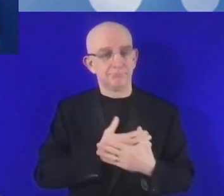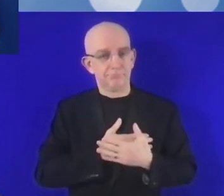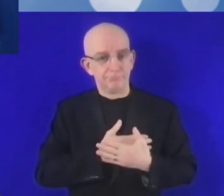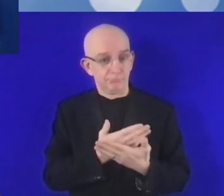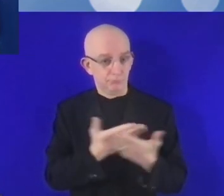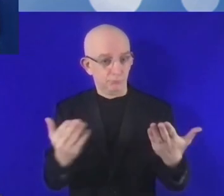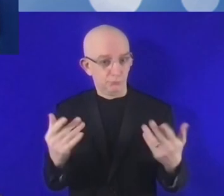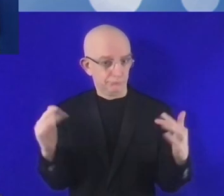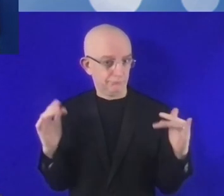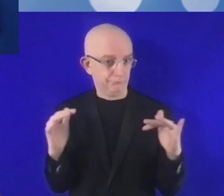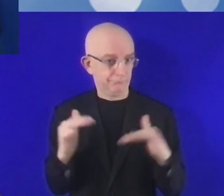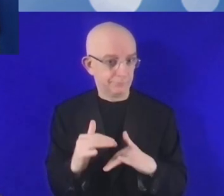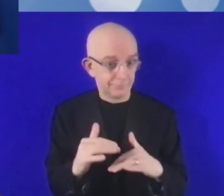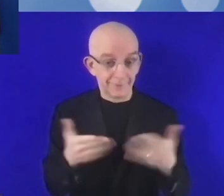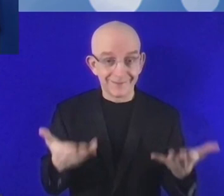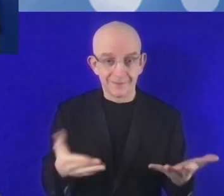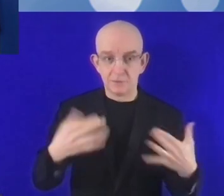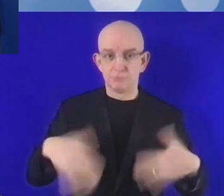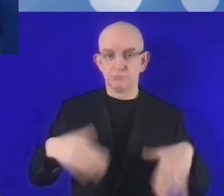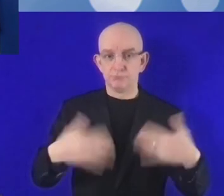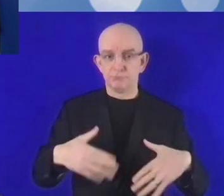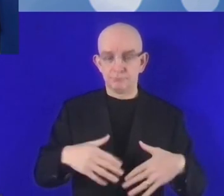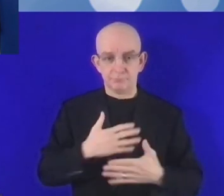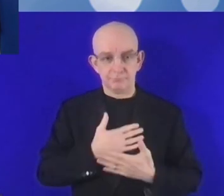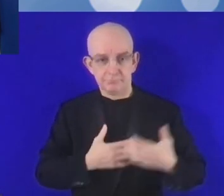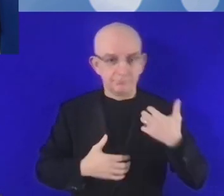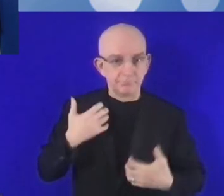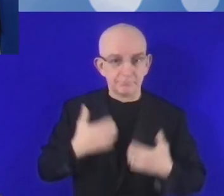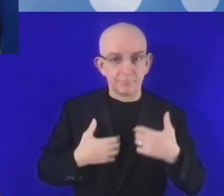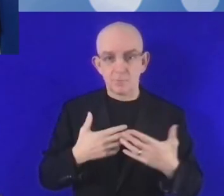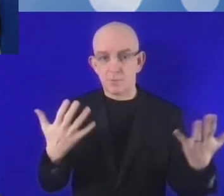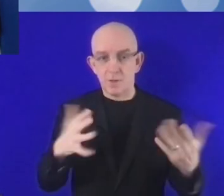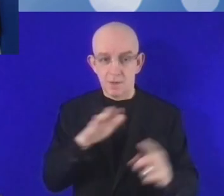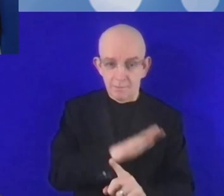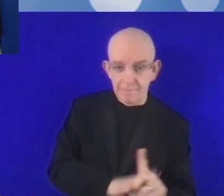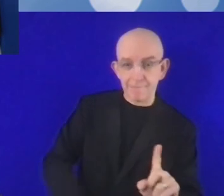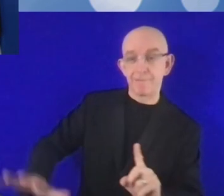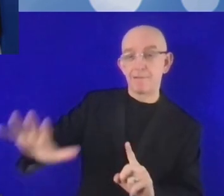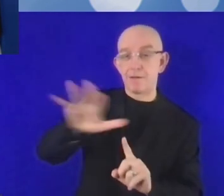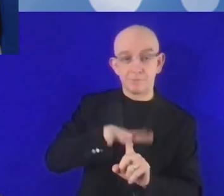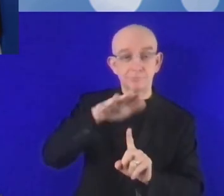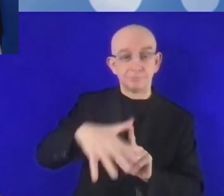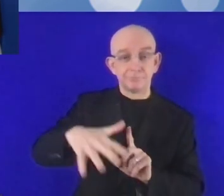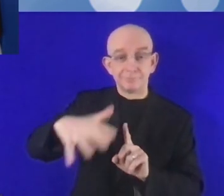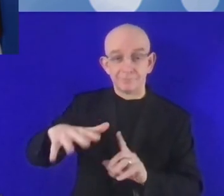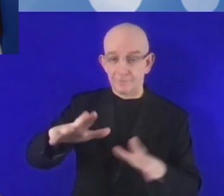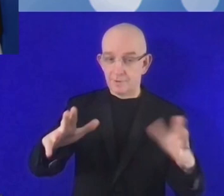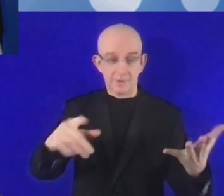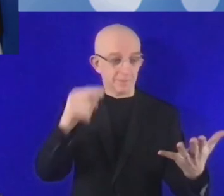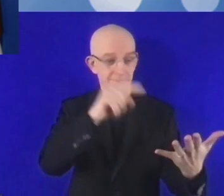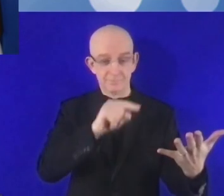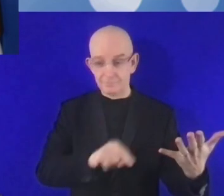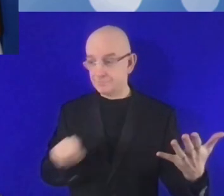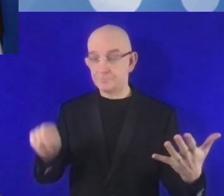波兰，你们来到卡托维兹，你们来到中东欧洲，这个地区是非常创新